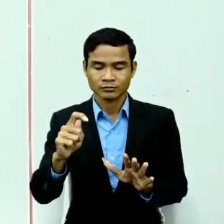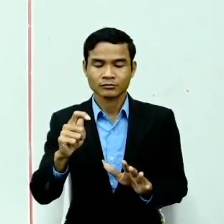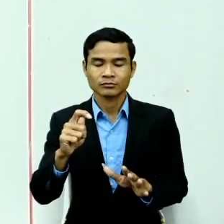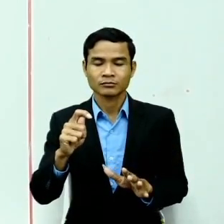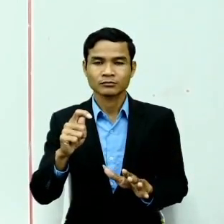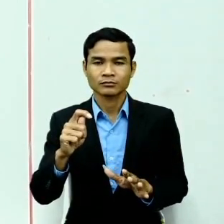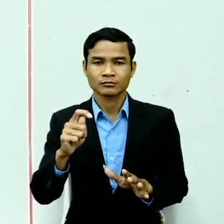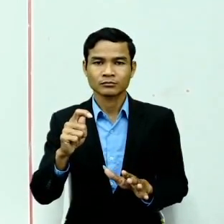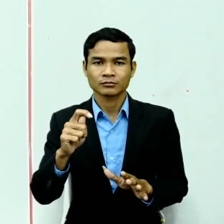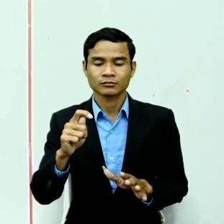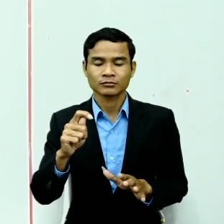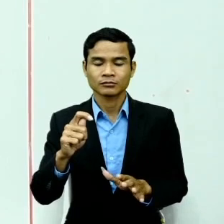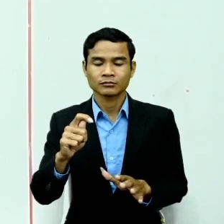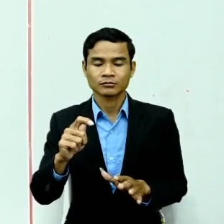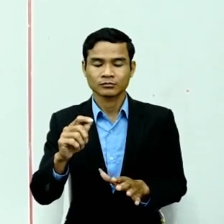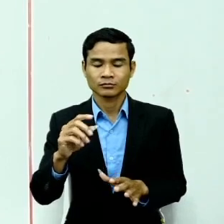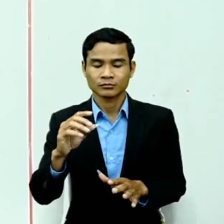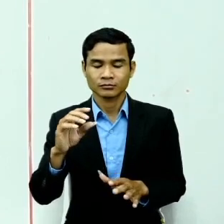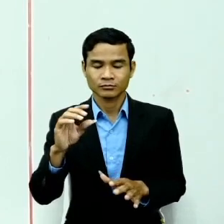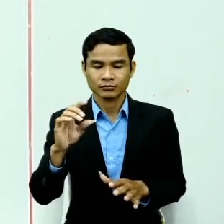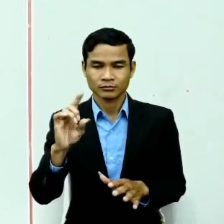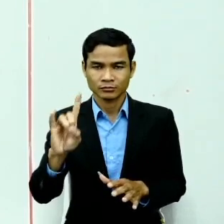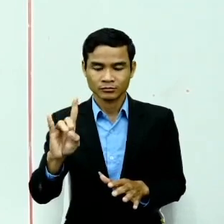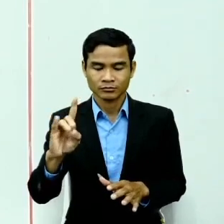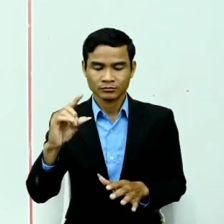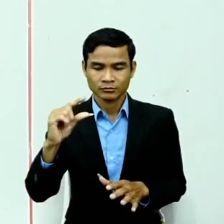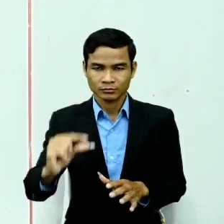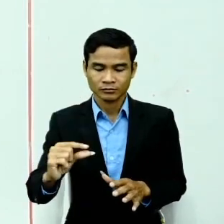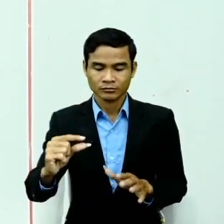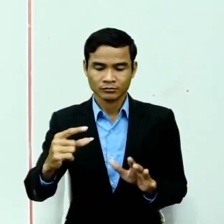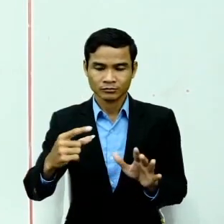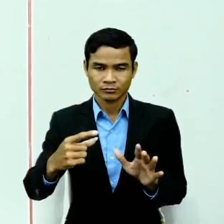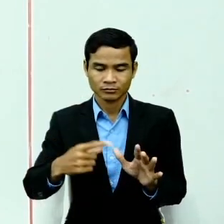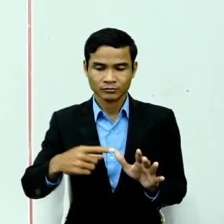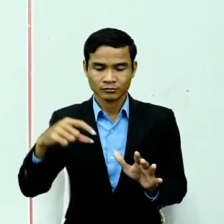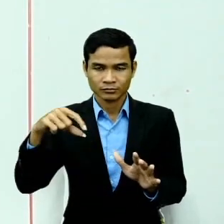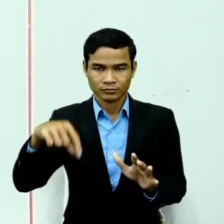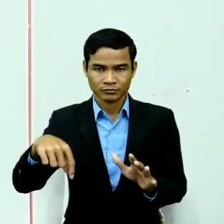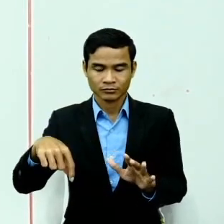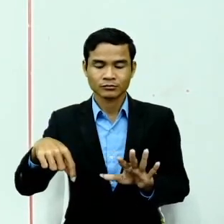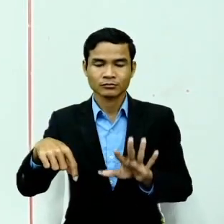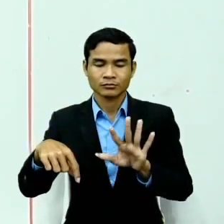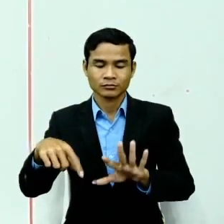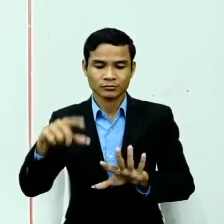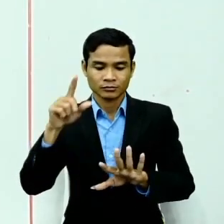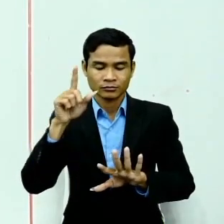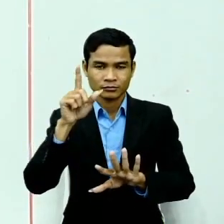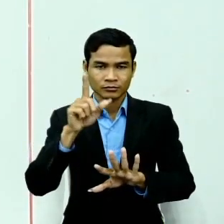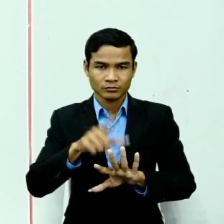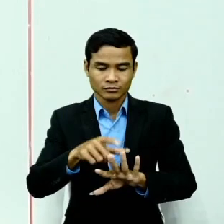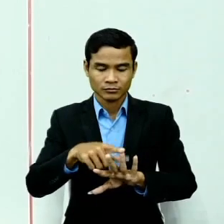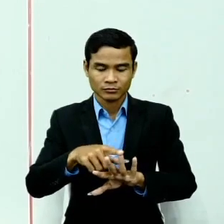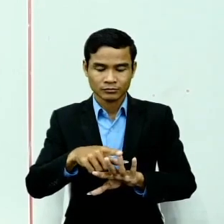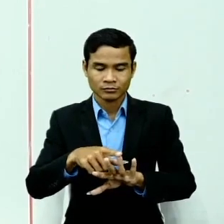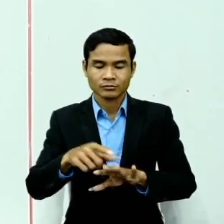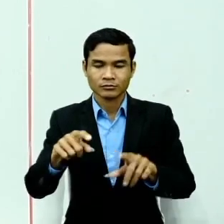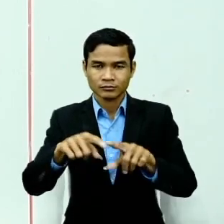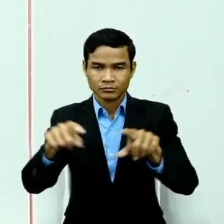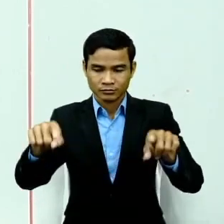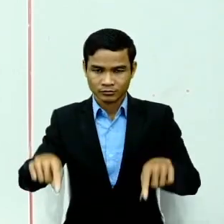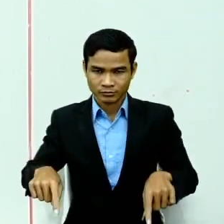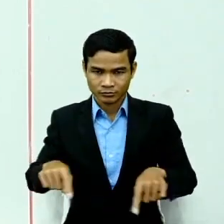cà mà có á mà cá nừng có mà cà bàn tọ muối mà